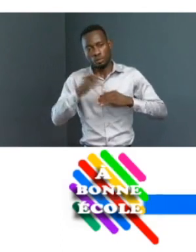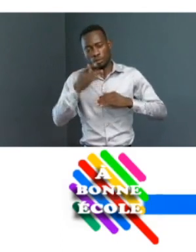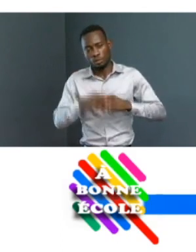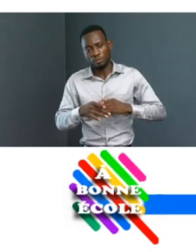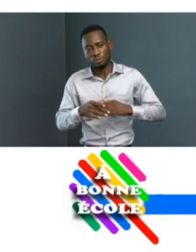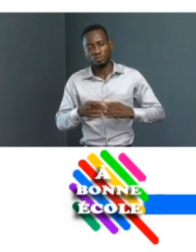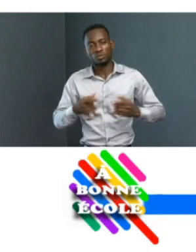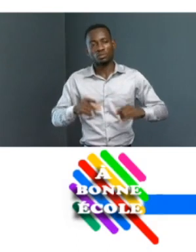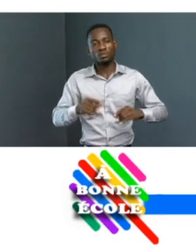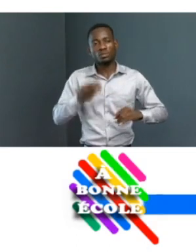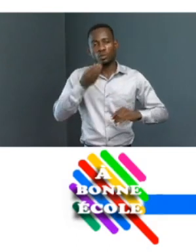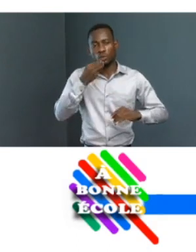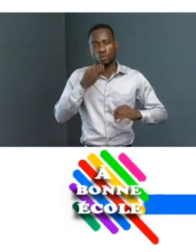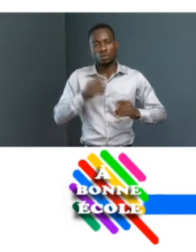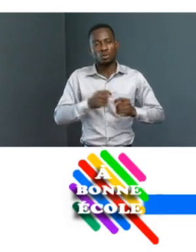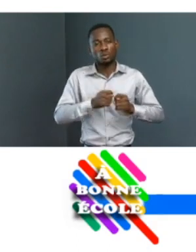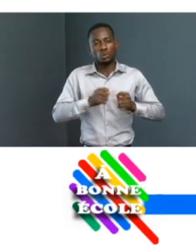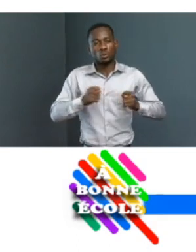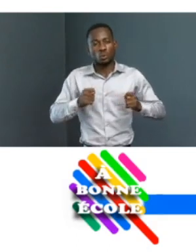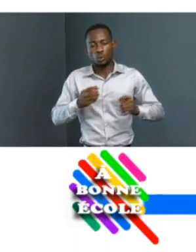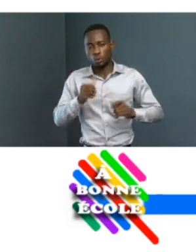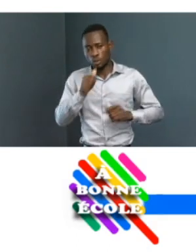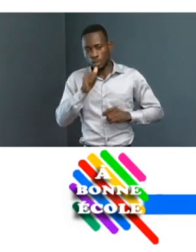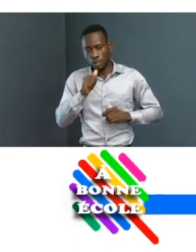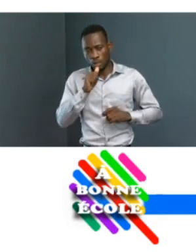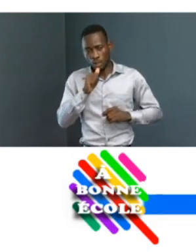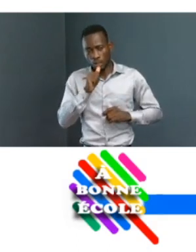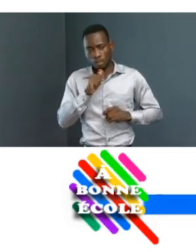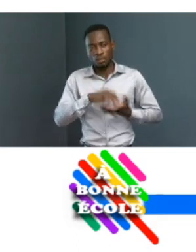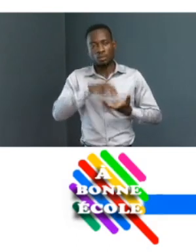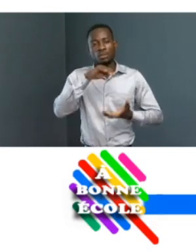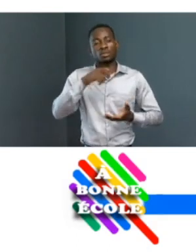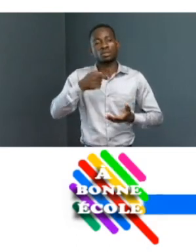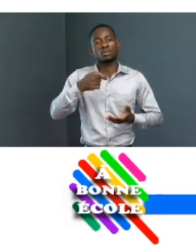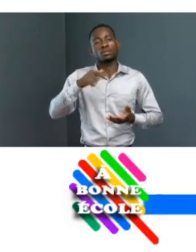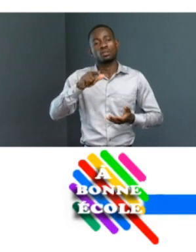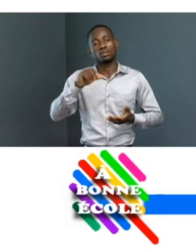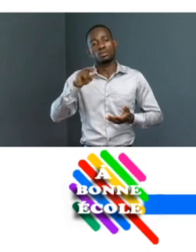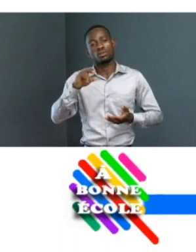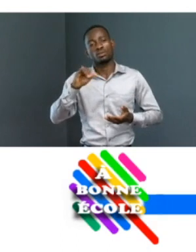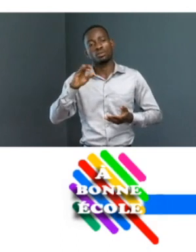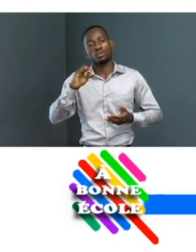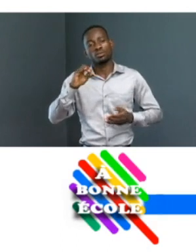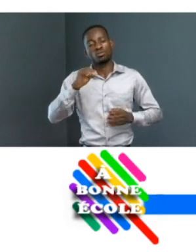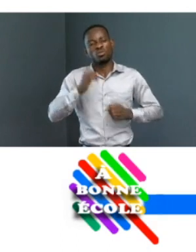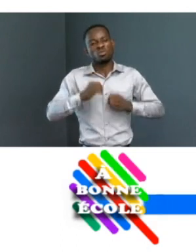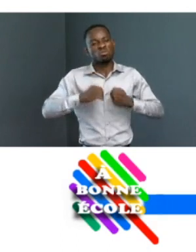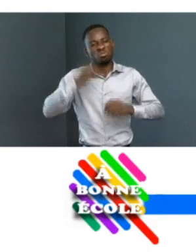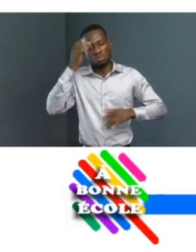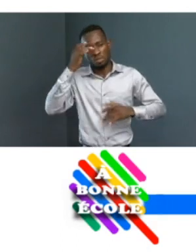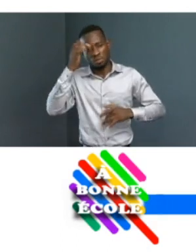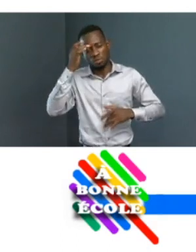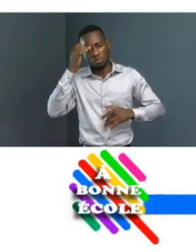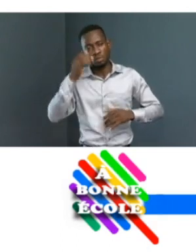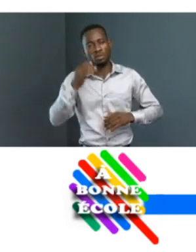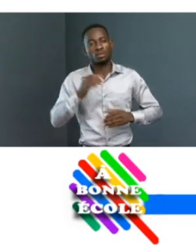vous consommez trop d'aliments riches en glucides, vous pouvez souffrir du diabète ou de l'obésité. Et